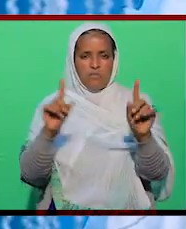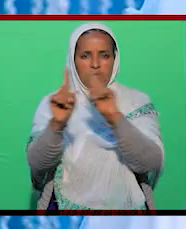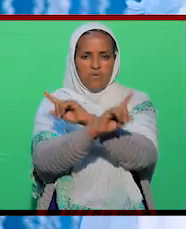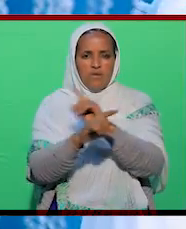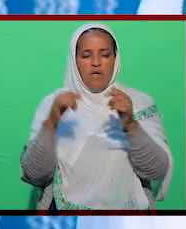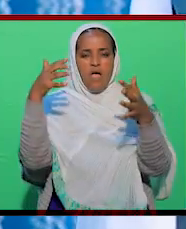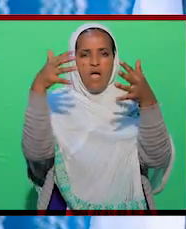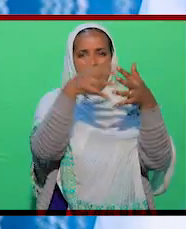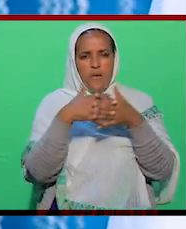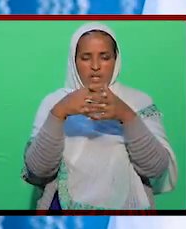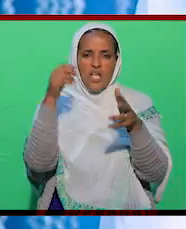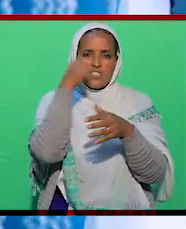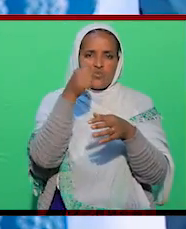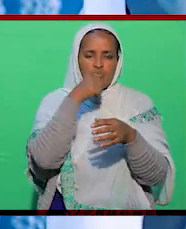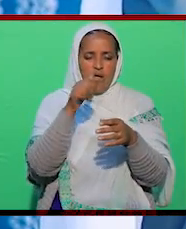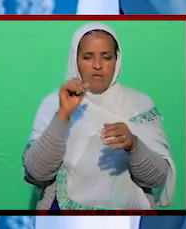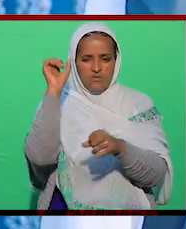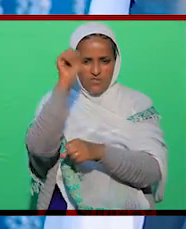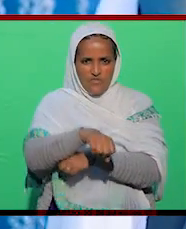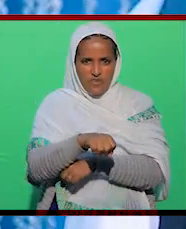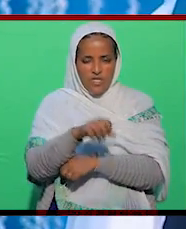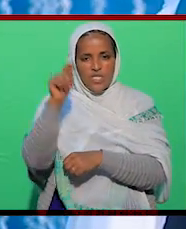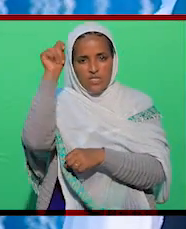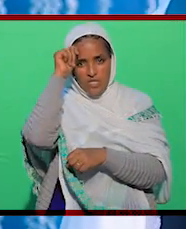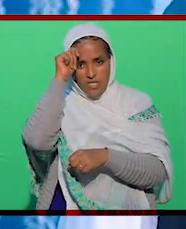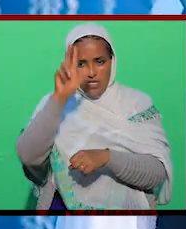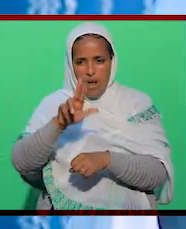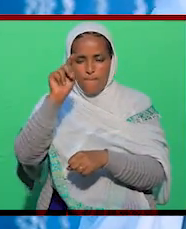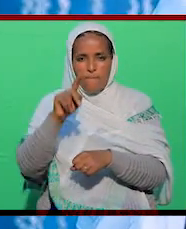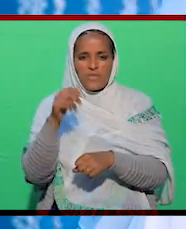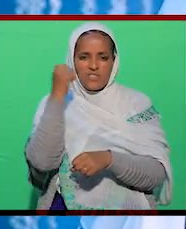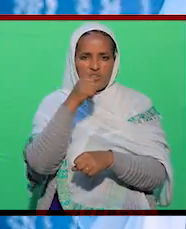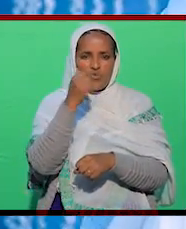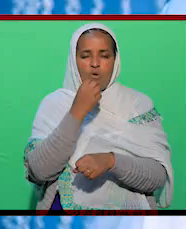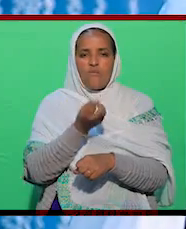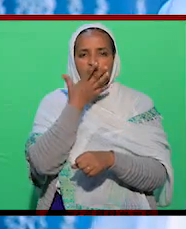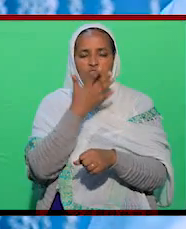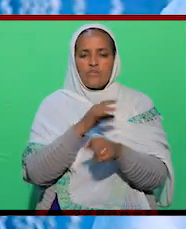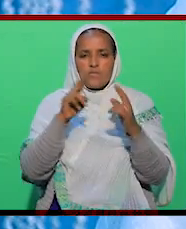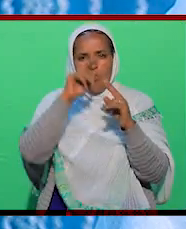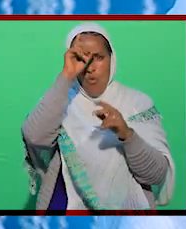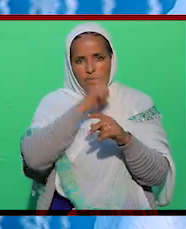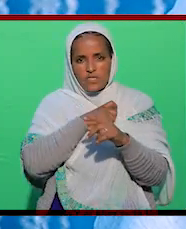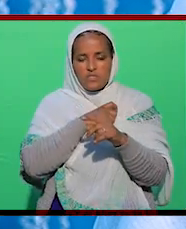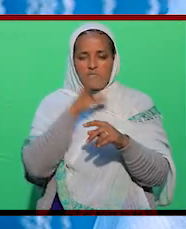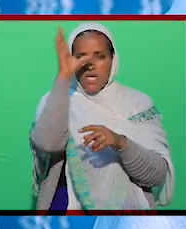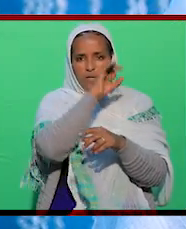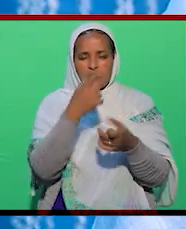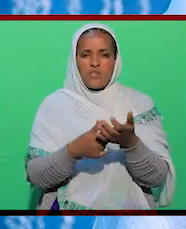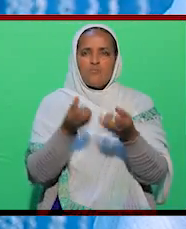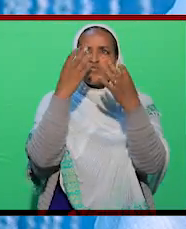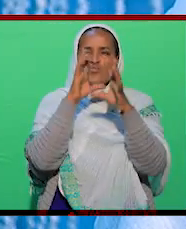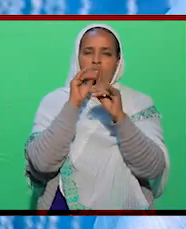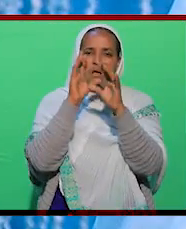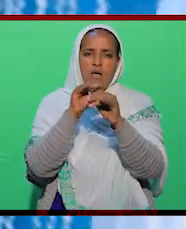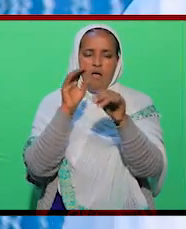ያደርጋሉ። አሜሪካም ያቺ ሴቷ ታሸንፋለች፣ ትራምፕ ሲወዳደር በጣም ሴቷ ምናምን ያቺ ክሊንተኗ ታሸንፋለች